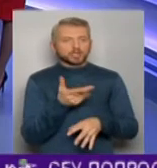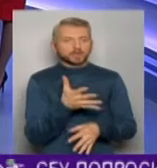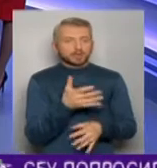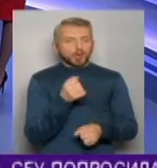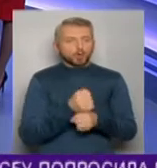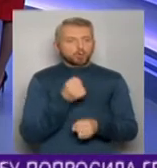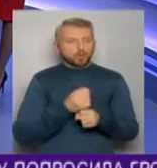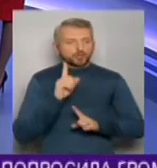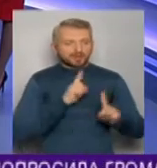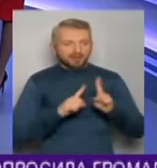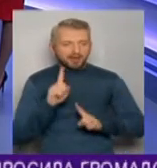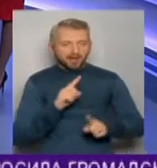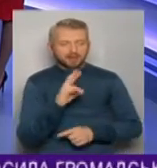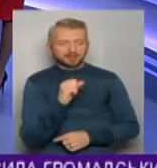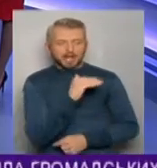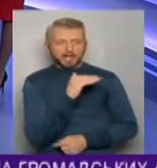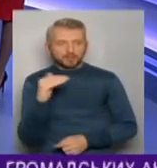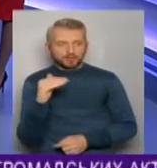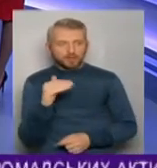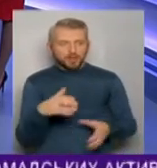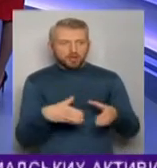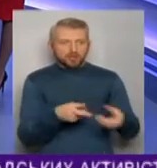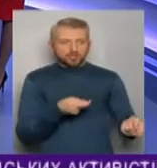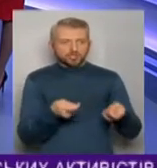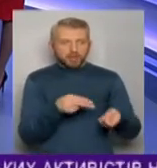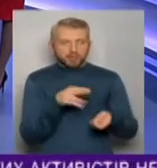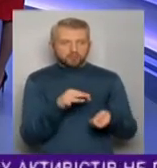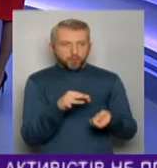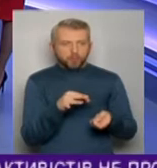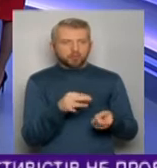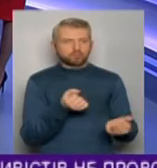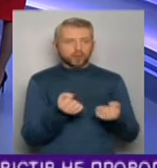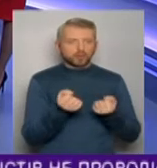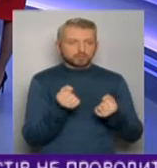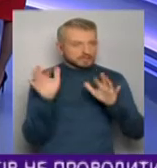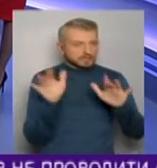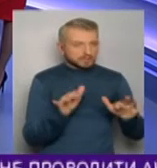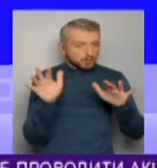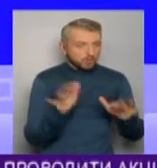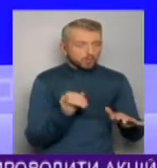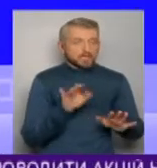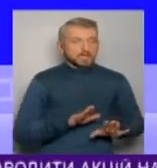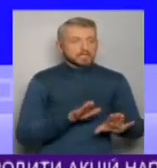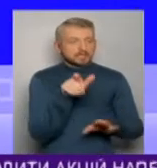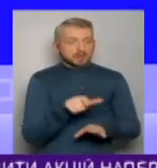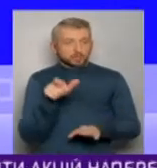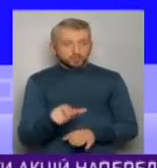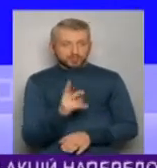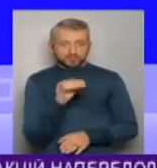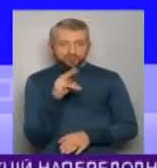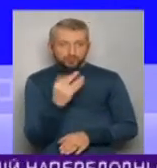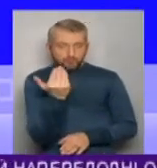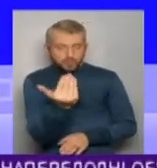нарад на рівні і штаба по боротьбі із снігом, і заступники Віталія Володимировича Кличкова,